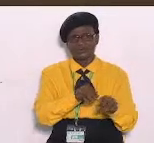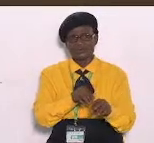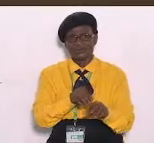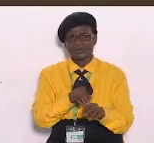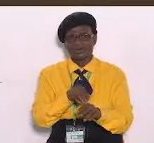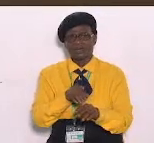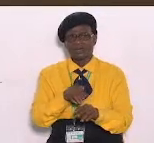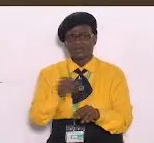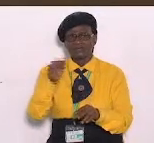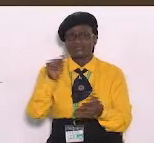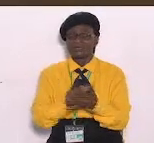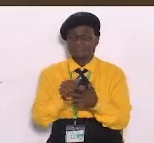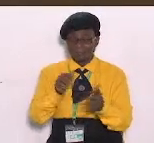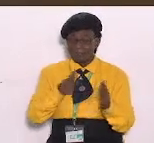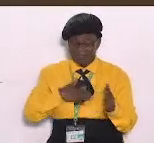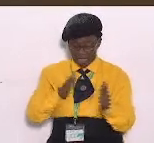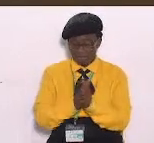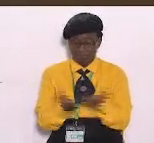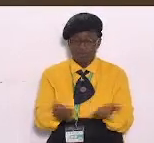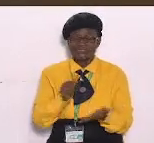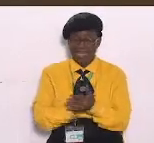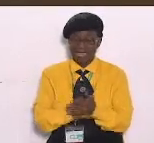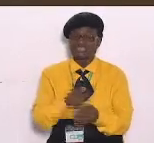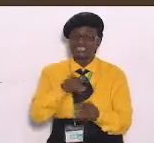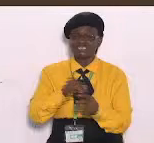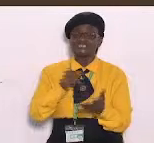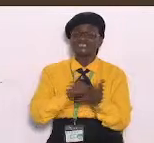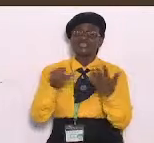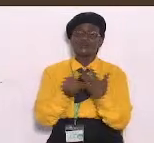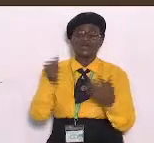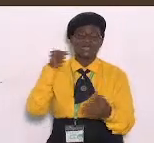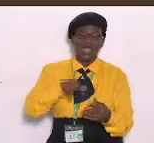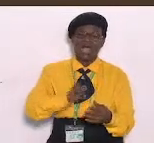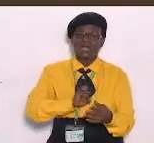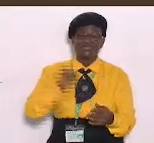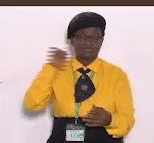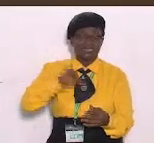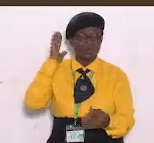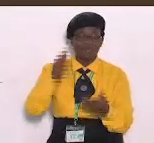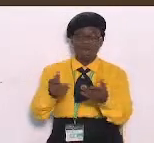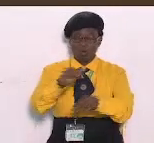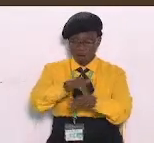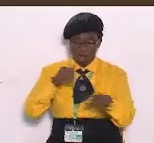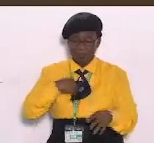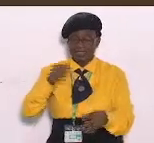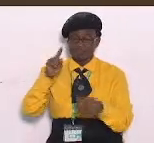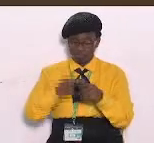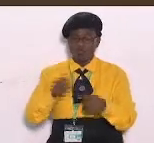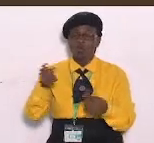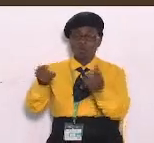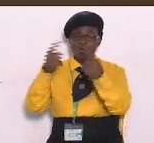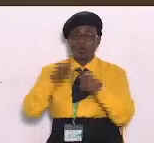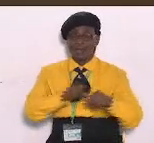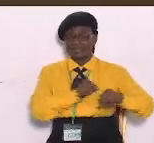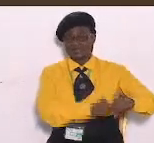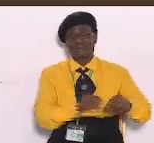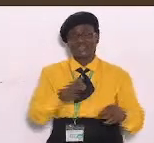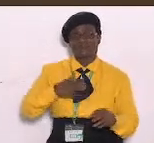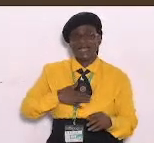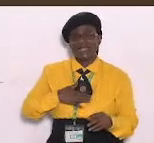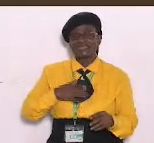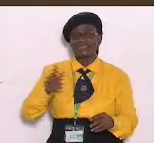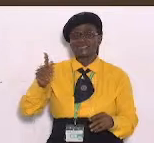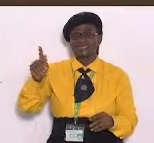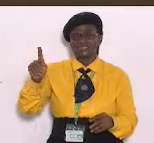oublié et je savais que en janvier on devait m'appeler pour défendre